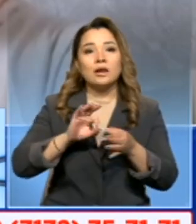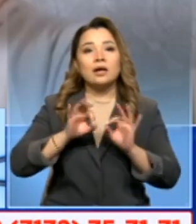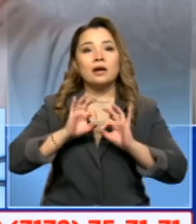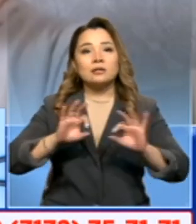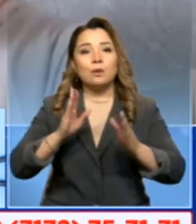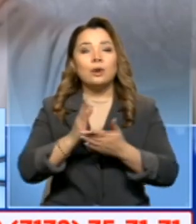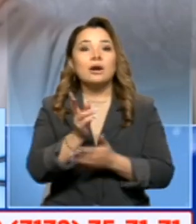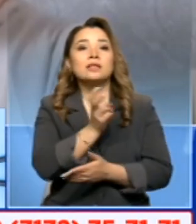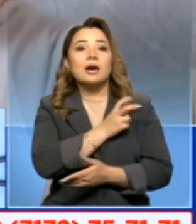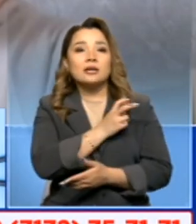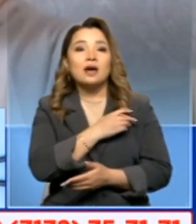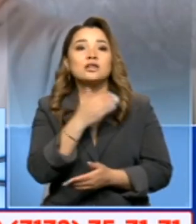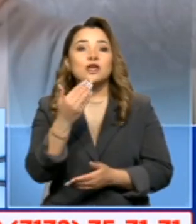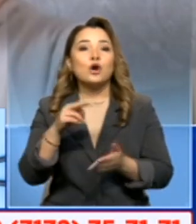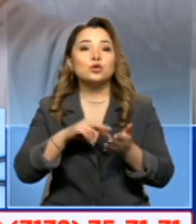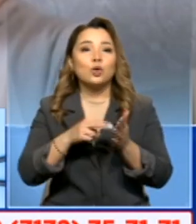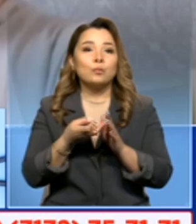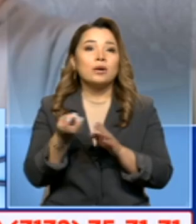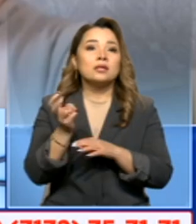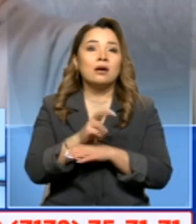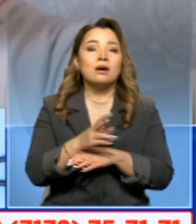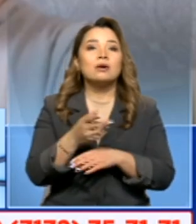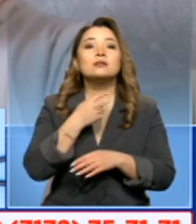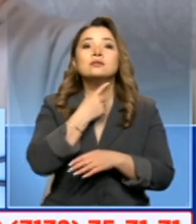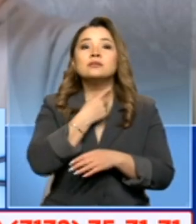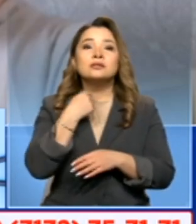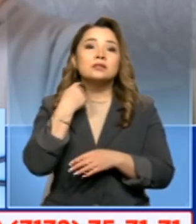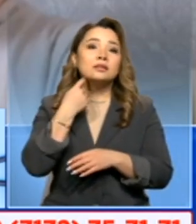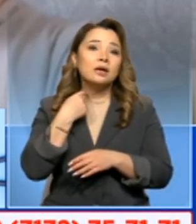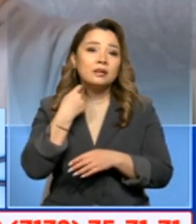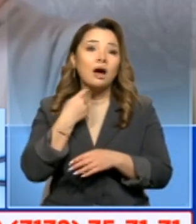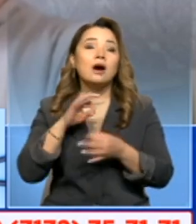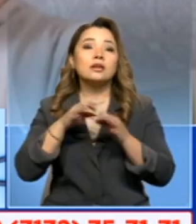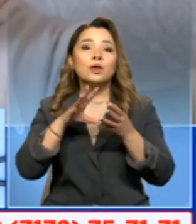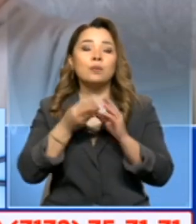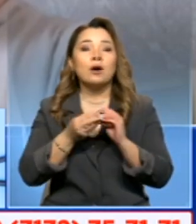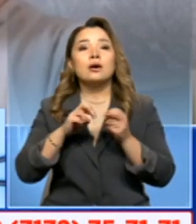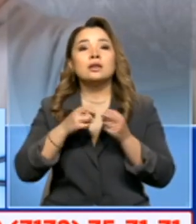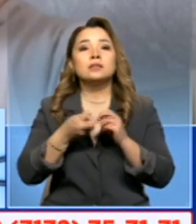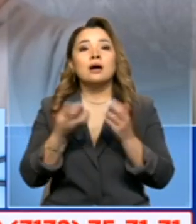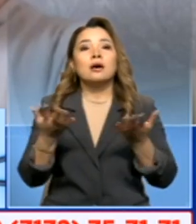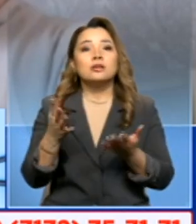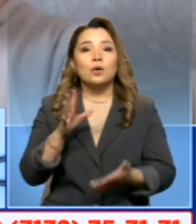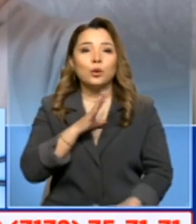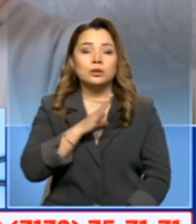жатыр дәрігерлер. Сіздер жобаға келгенде қалқанша безінде қандай мәселелер болды?